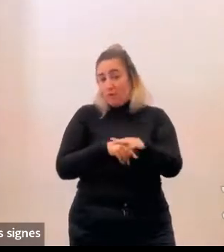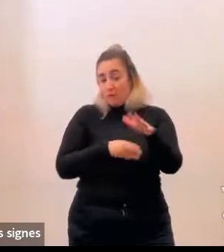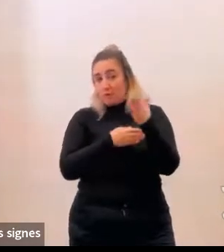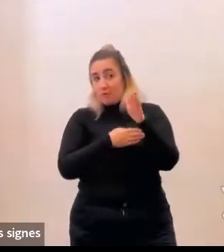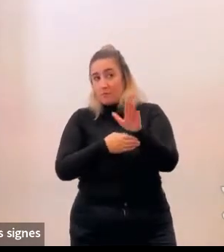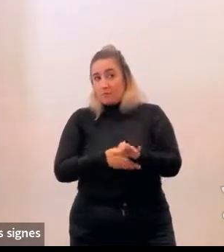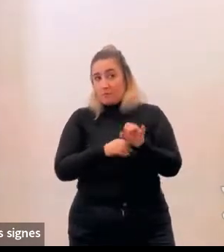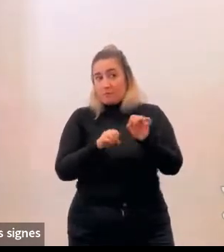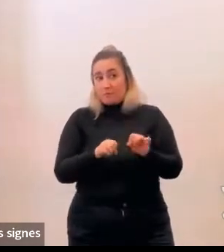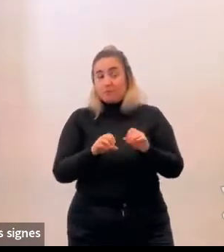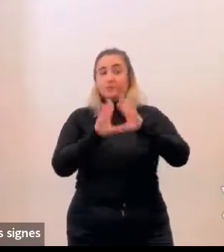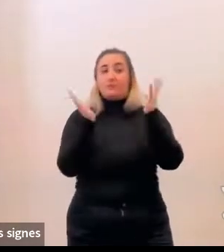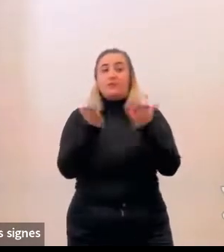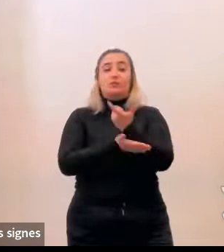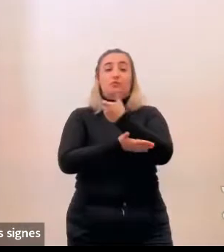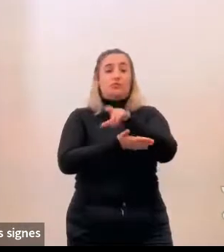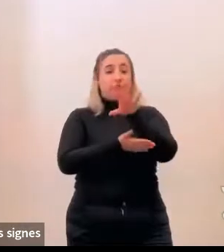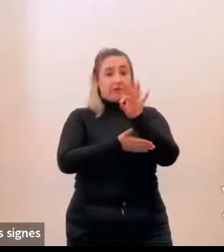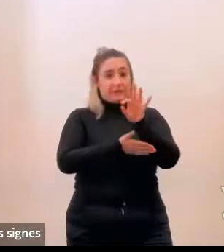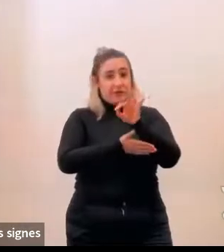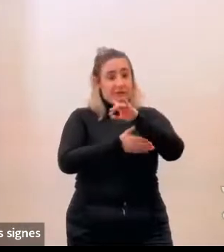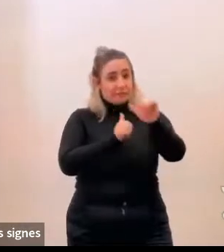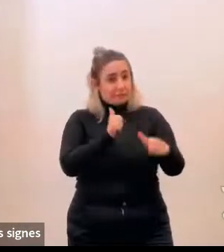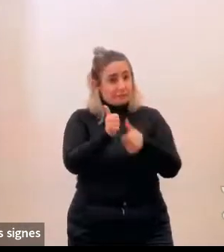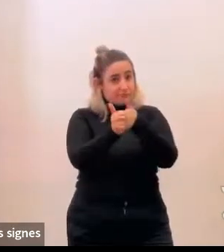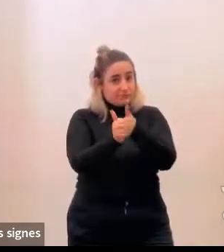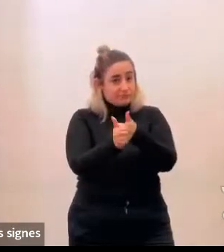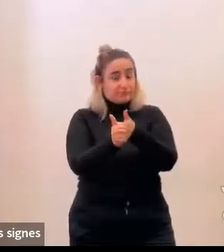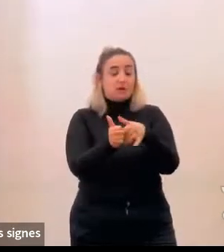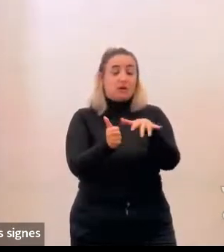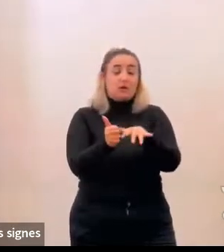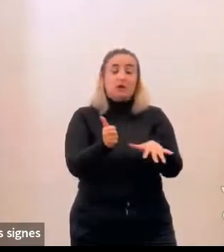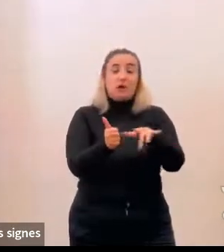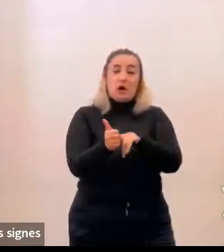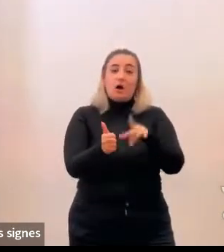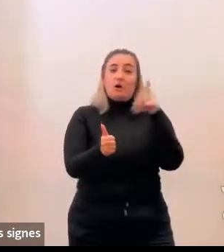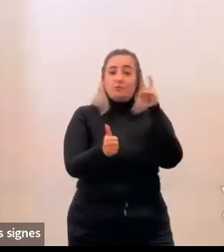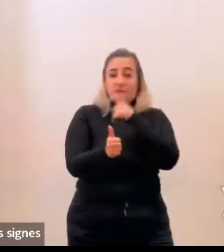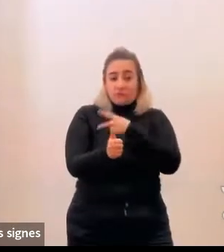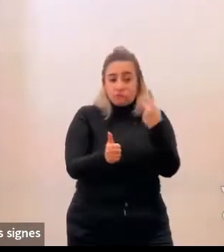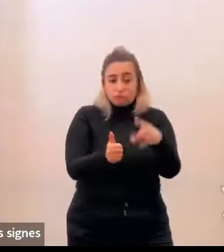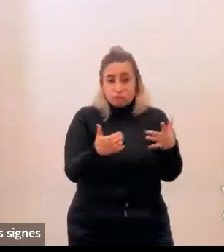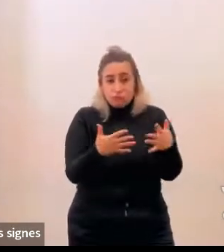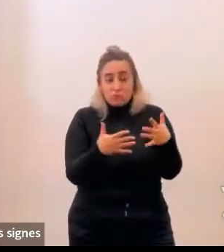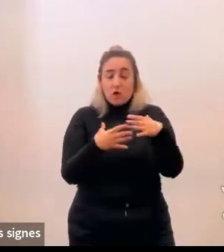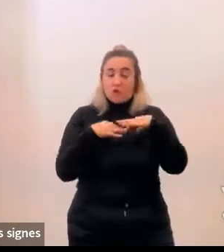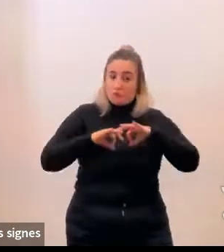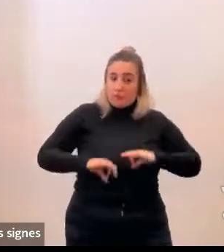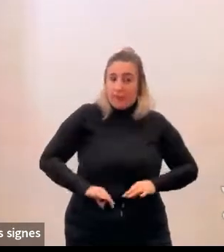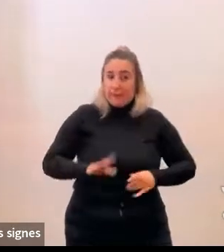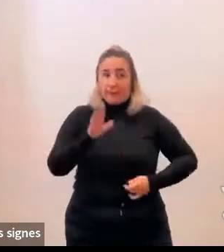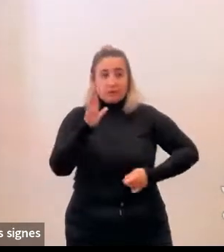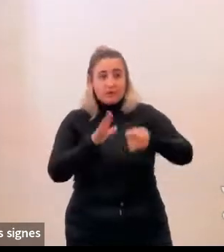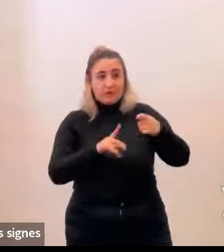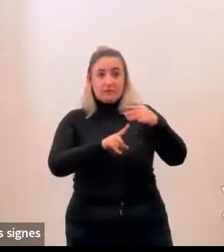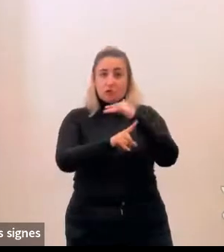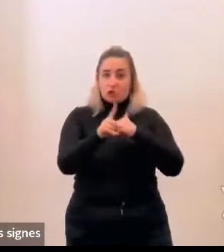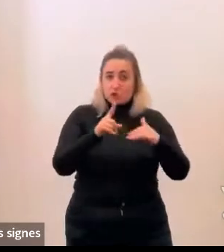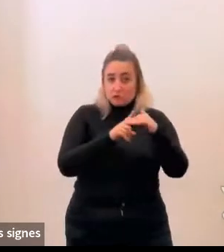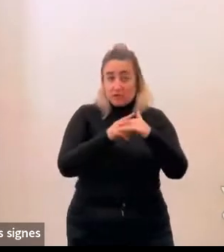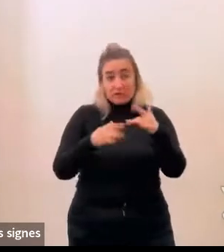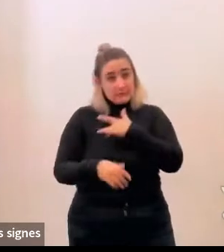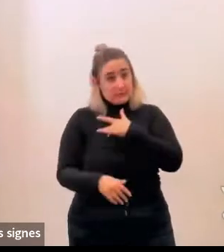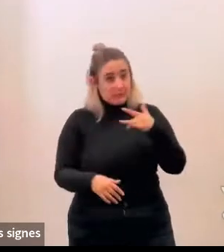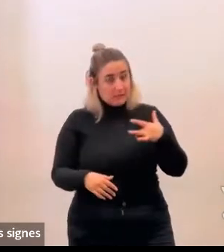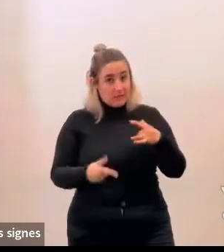Il y en a 250 qui sont pris en charge, qui cumulent des difficultés d'ordre scolaire, d'ordre éducatif, social ou